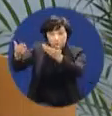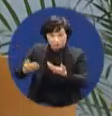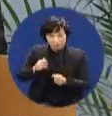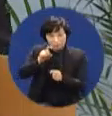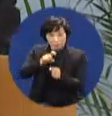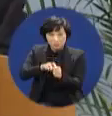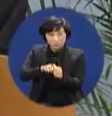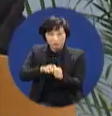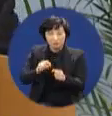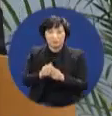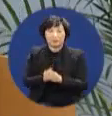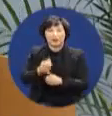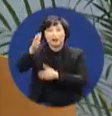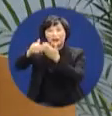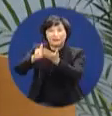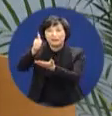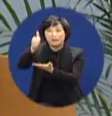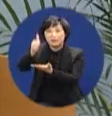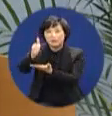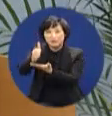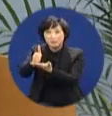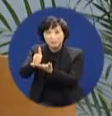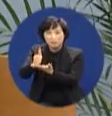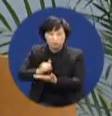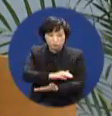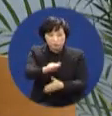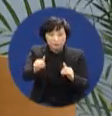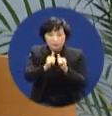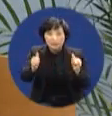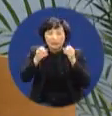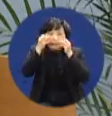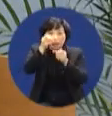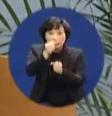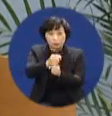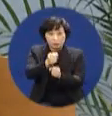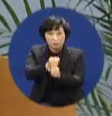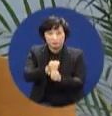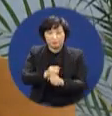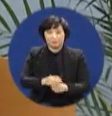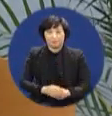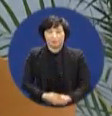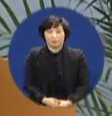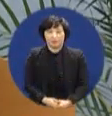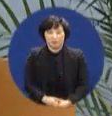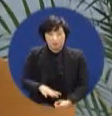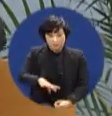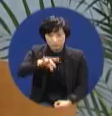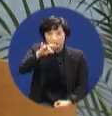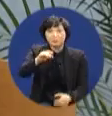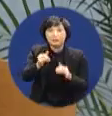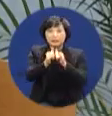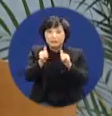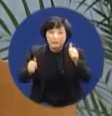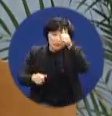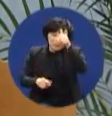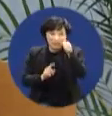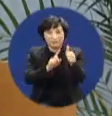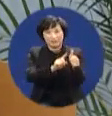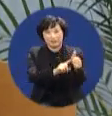부여하시려고 하나님께서 인간을 창조하셨는데 최초의